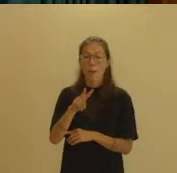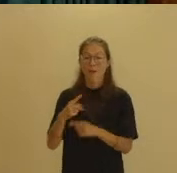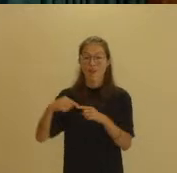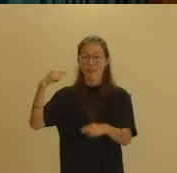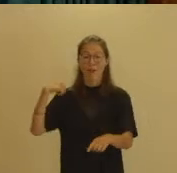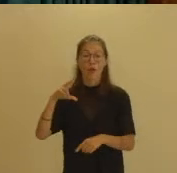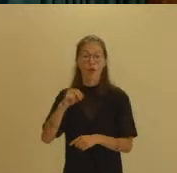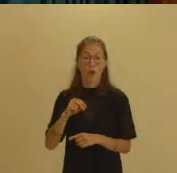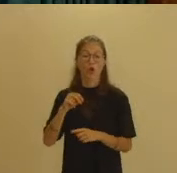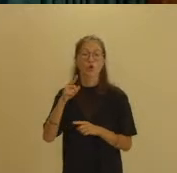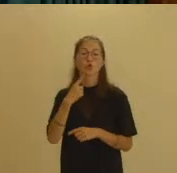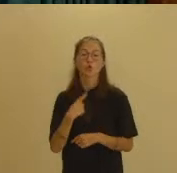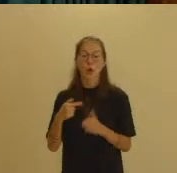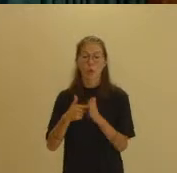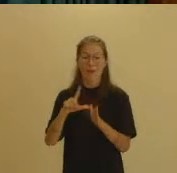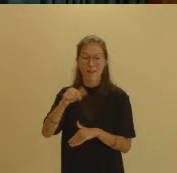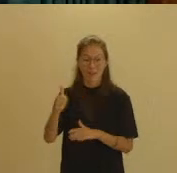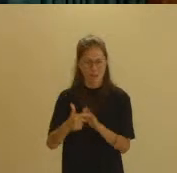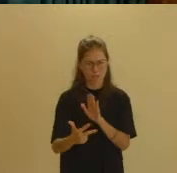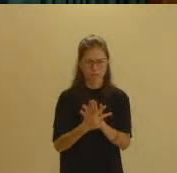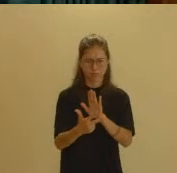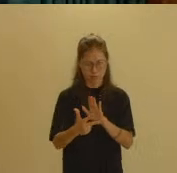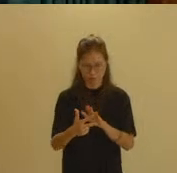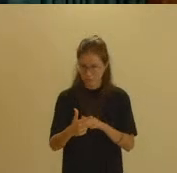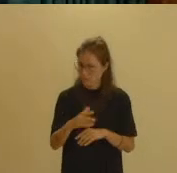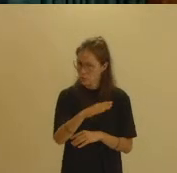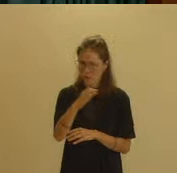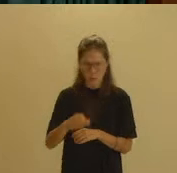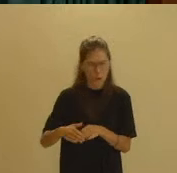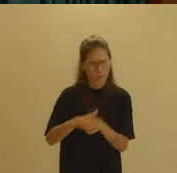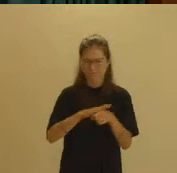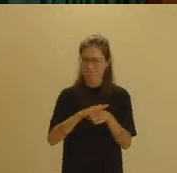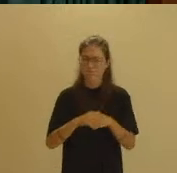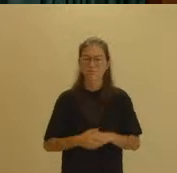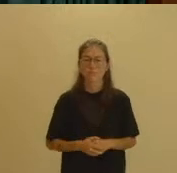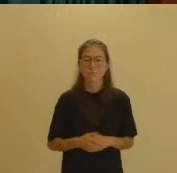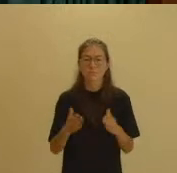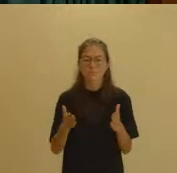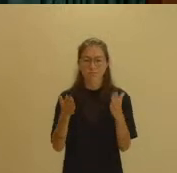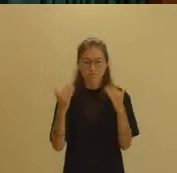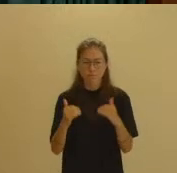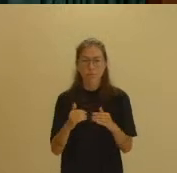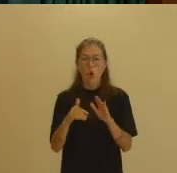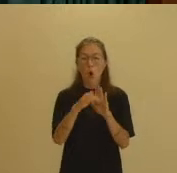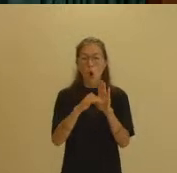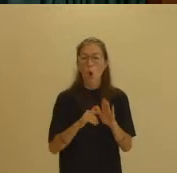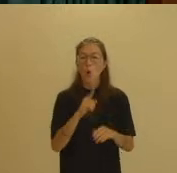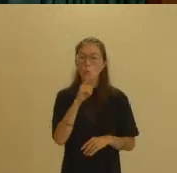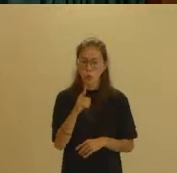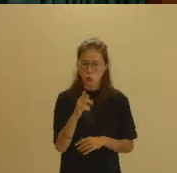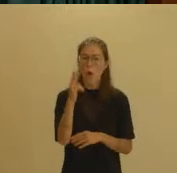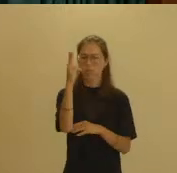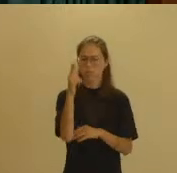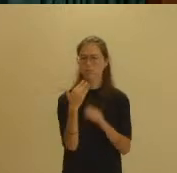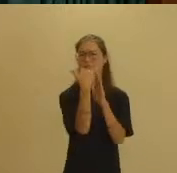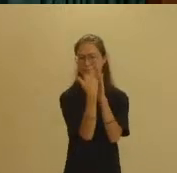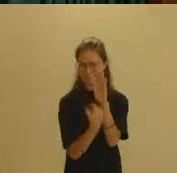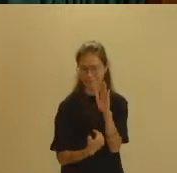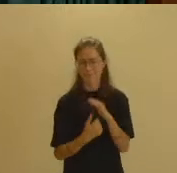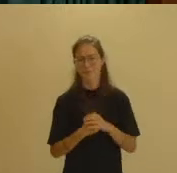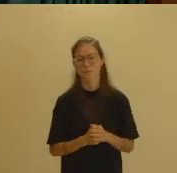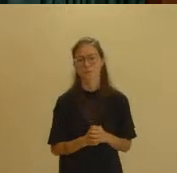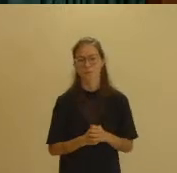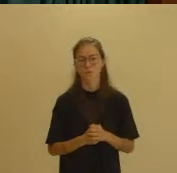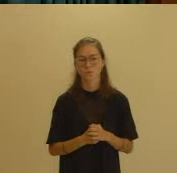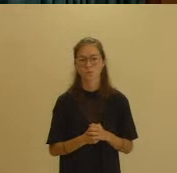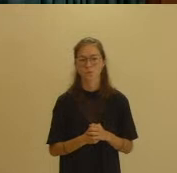30 juin 2021. Adopté à l'unanimité. L'ordre du jour est ensuite abordé. Sur